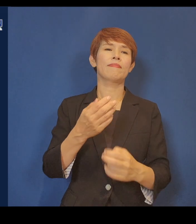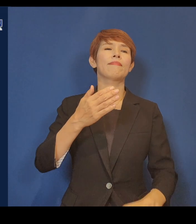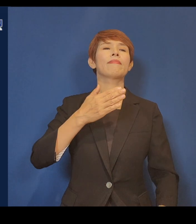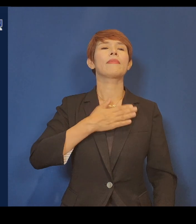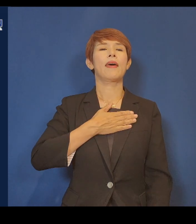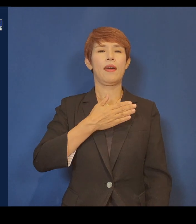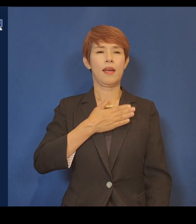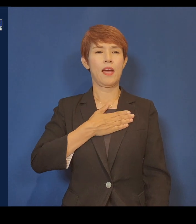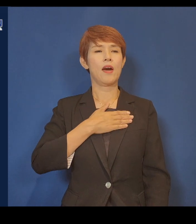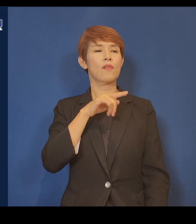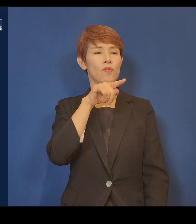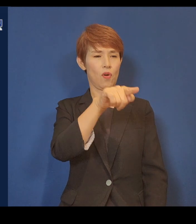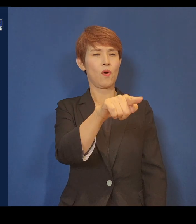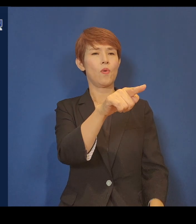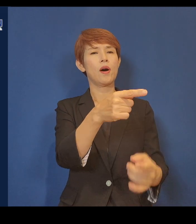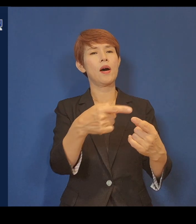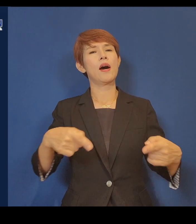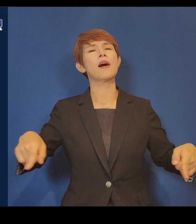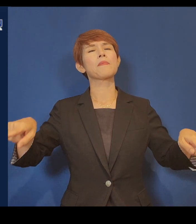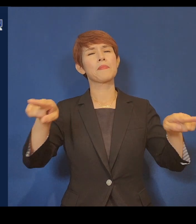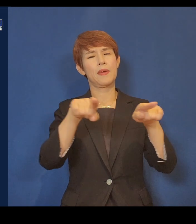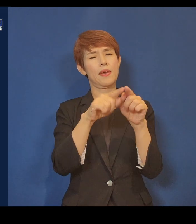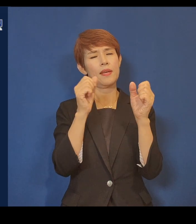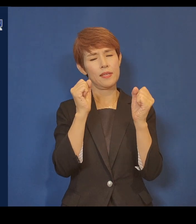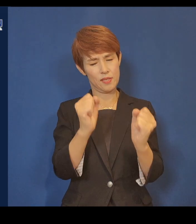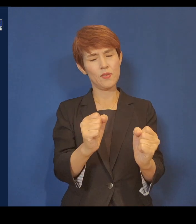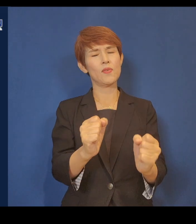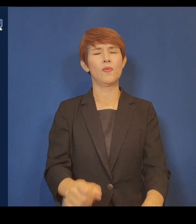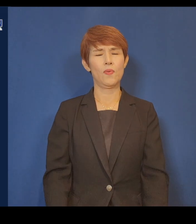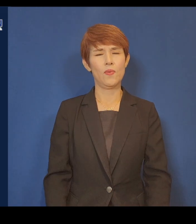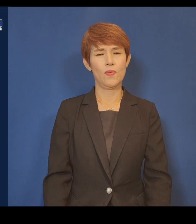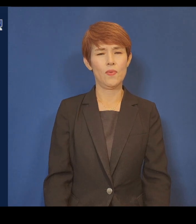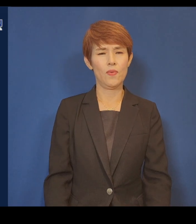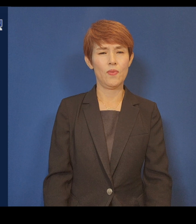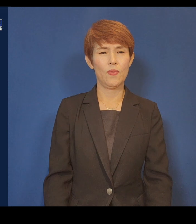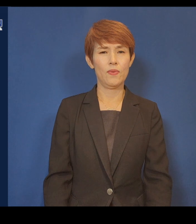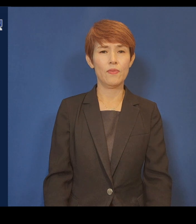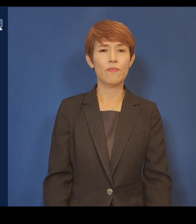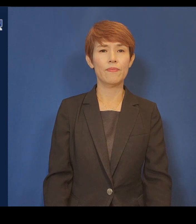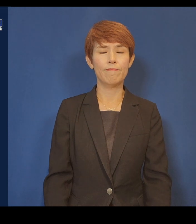내가 너와 함께 있어.